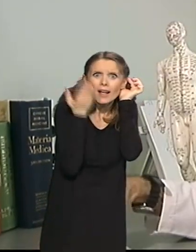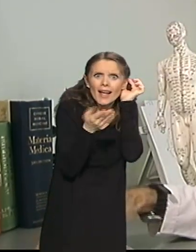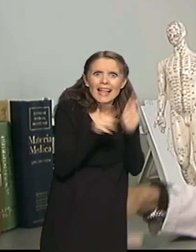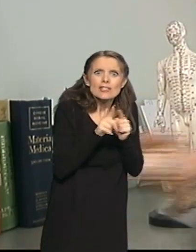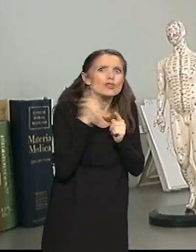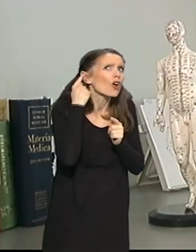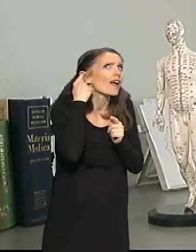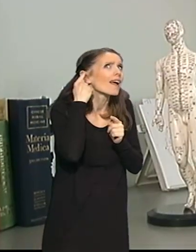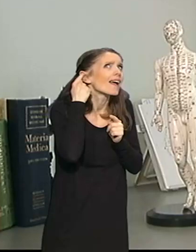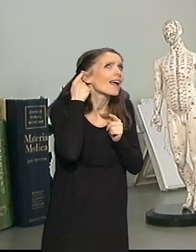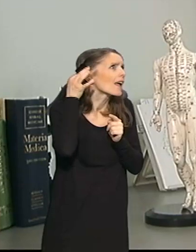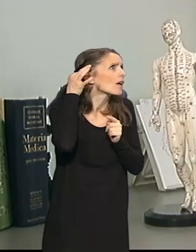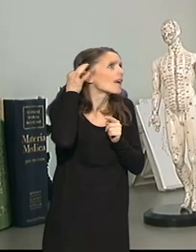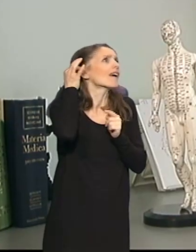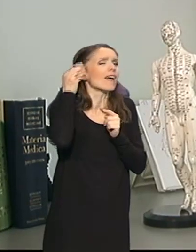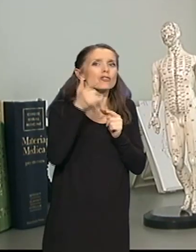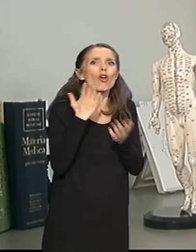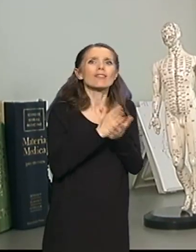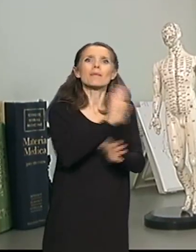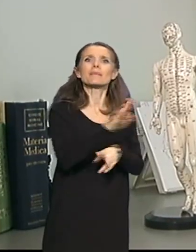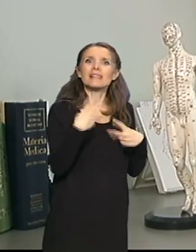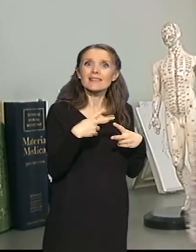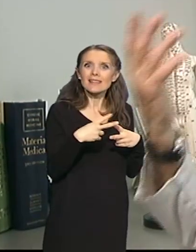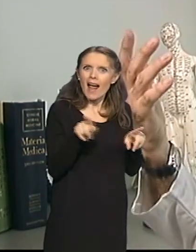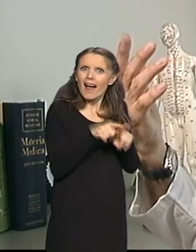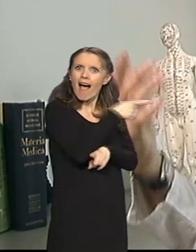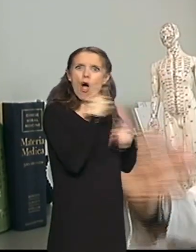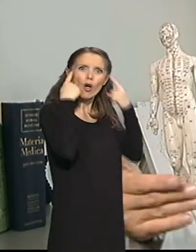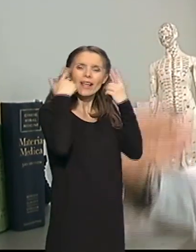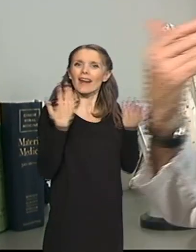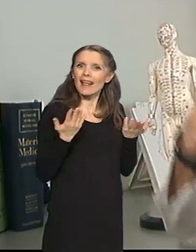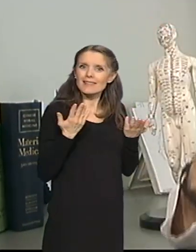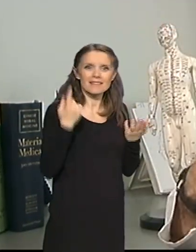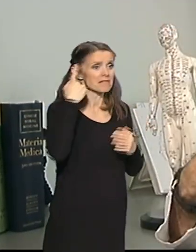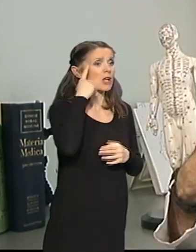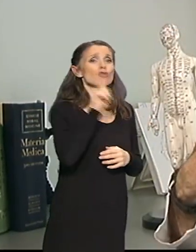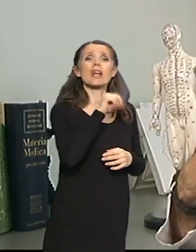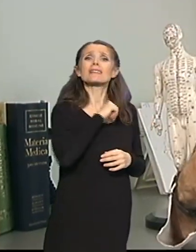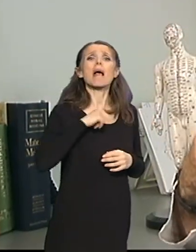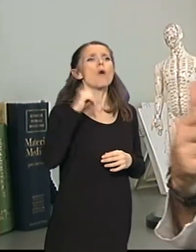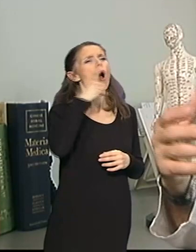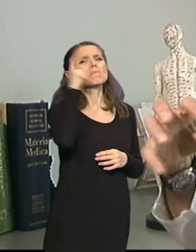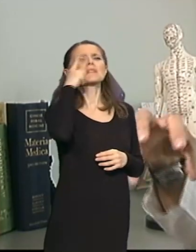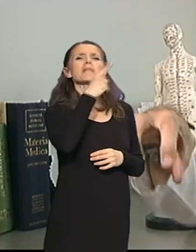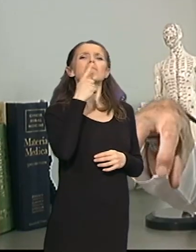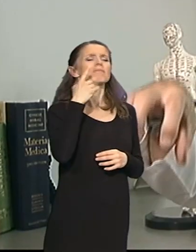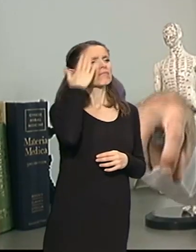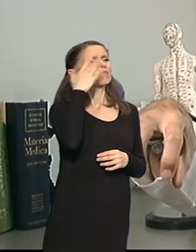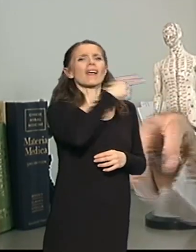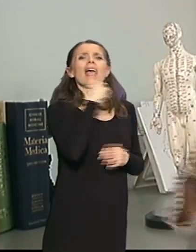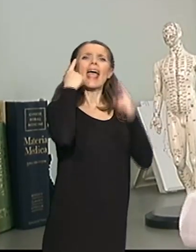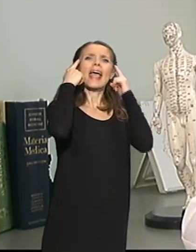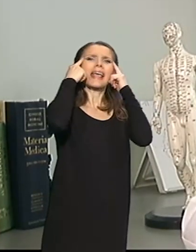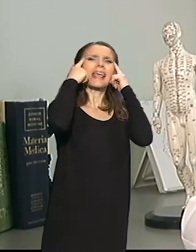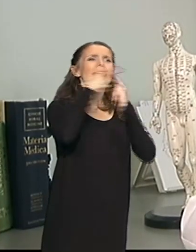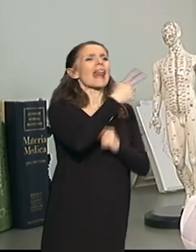radi kineska medicina sa šemen. Znači nisu samo Kinezi, imamo svoje. Isto tako, Kinezi koriste